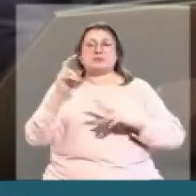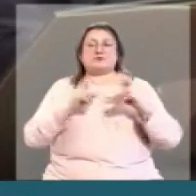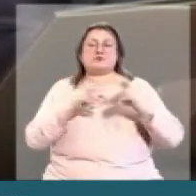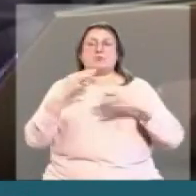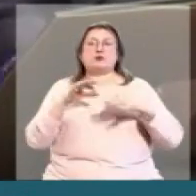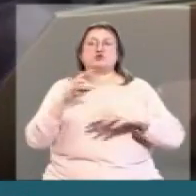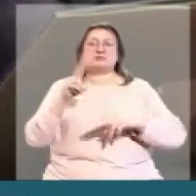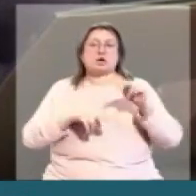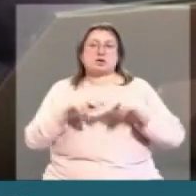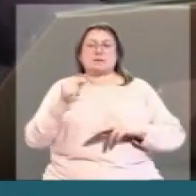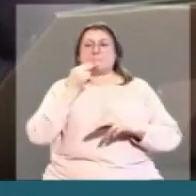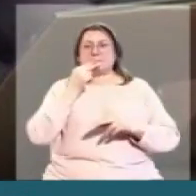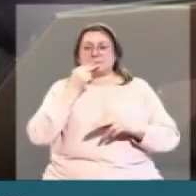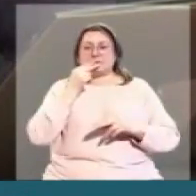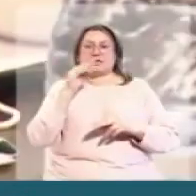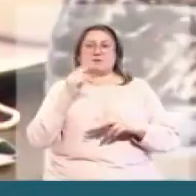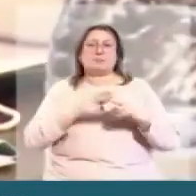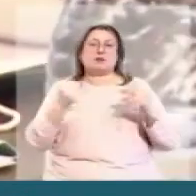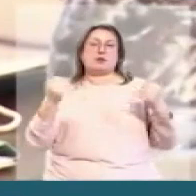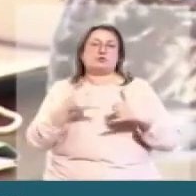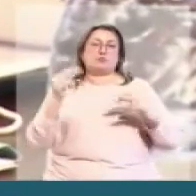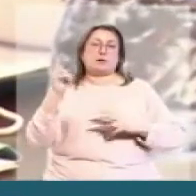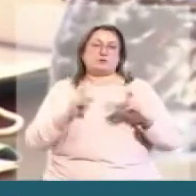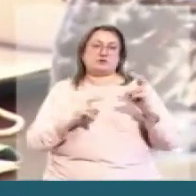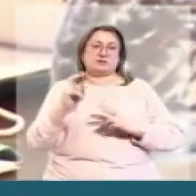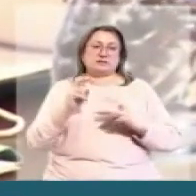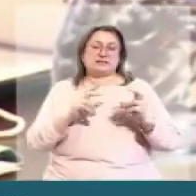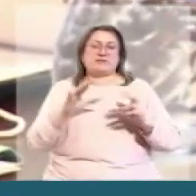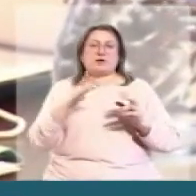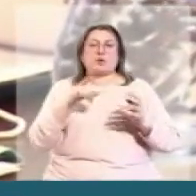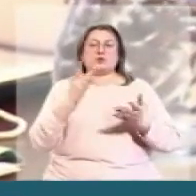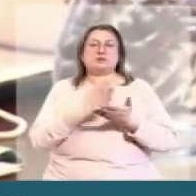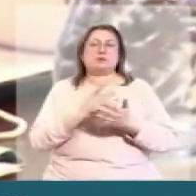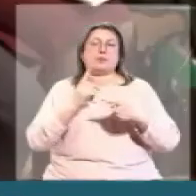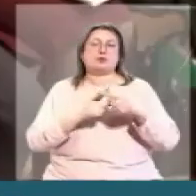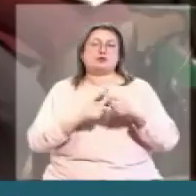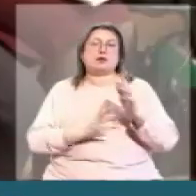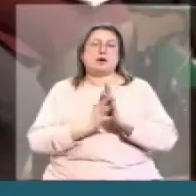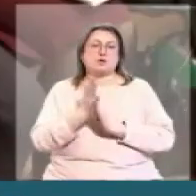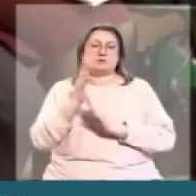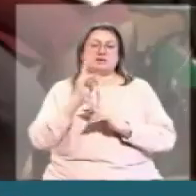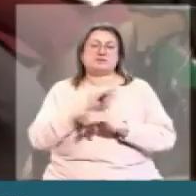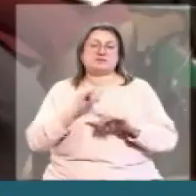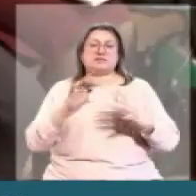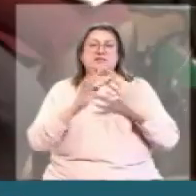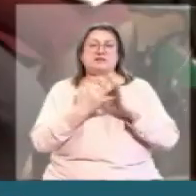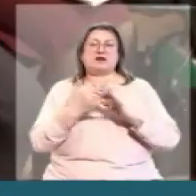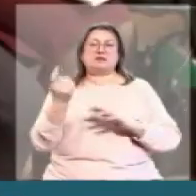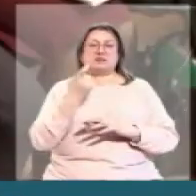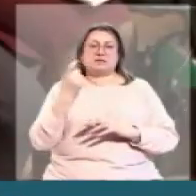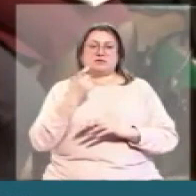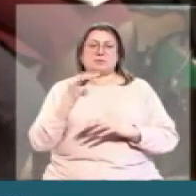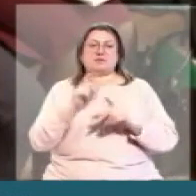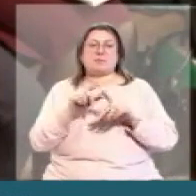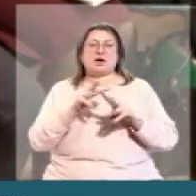производства машиностроения, продуктов питания и металлургической промышленности. В районах наблюдается положительная динамика развития сельского хозяйства. Но,